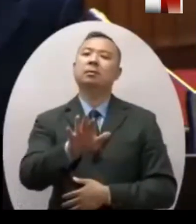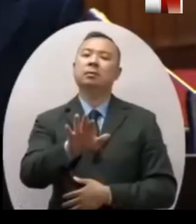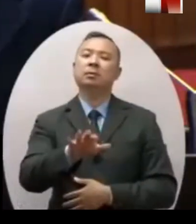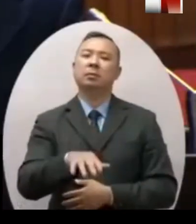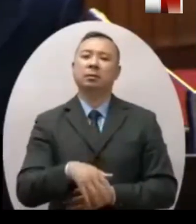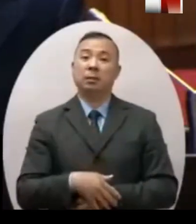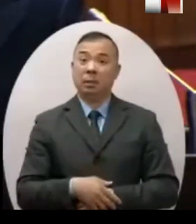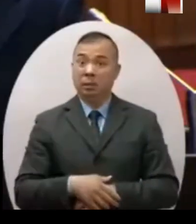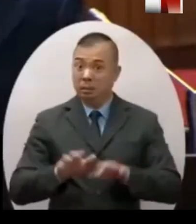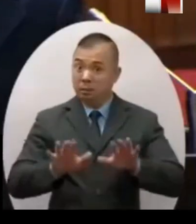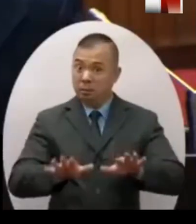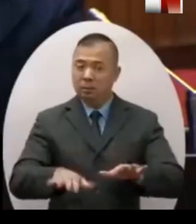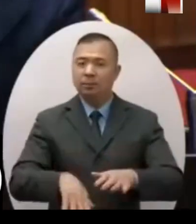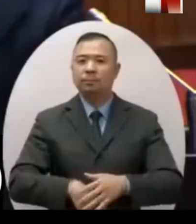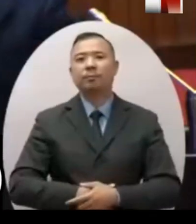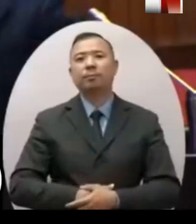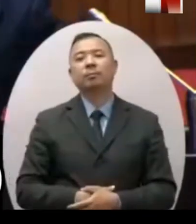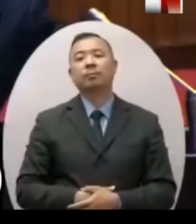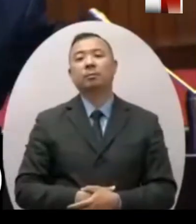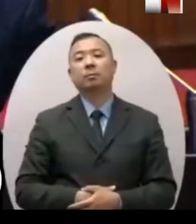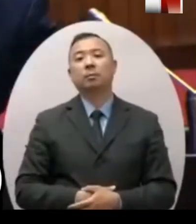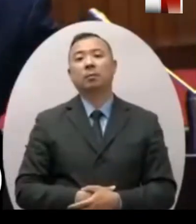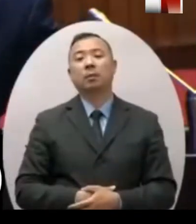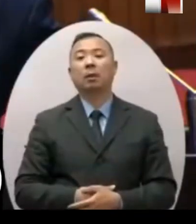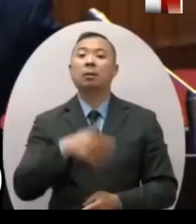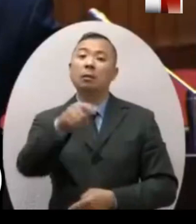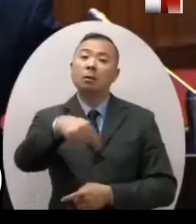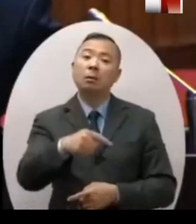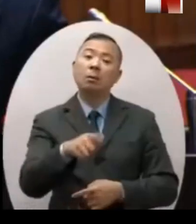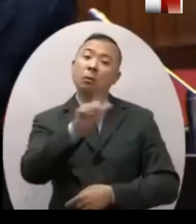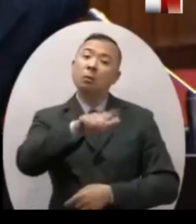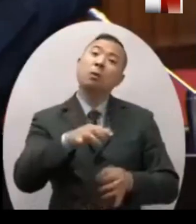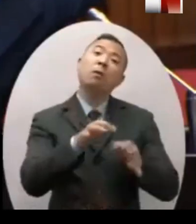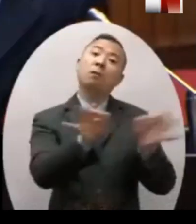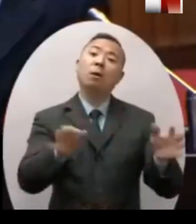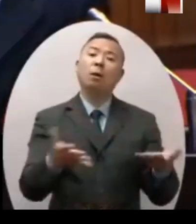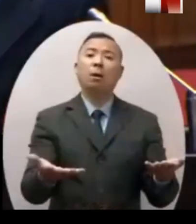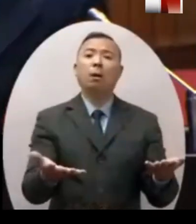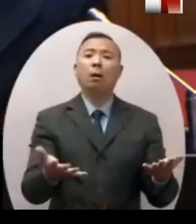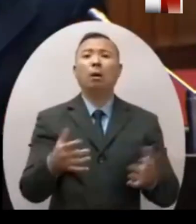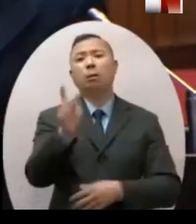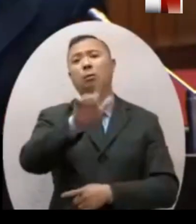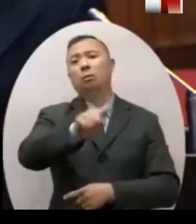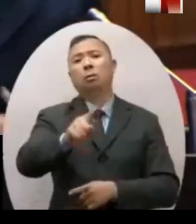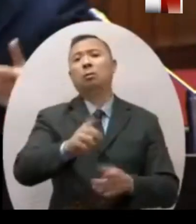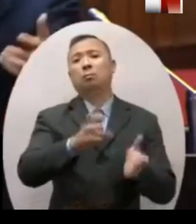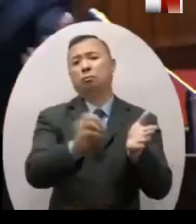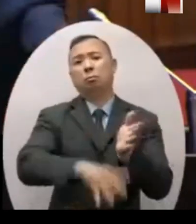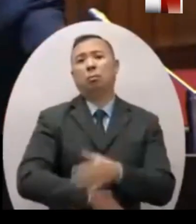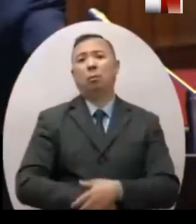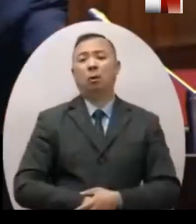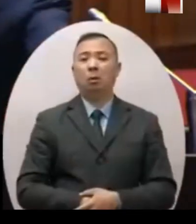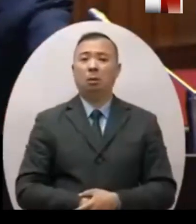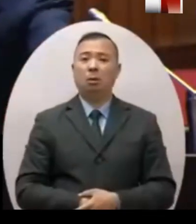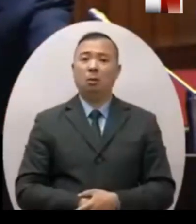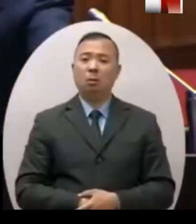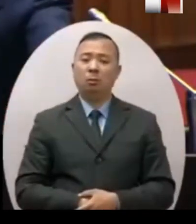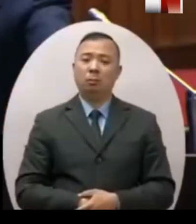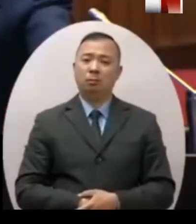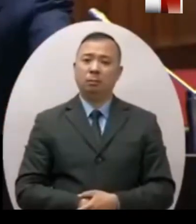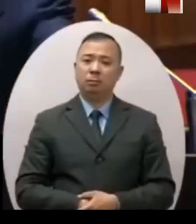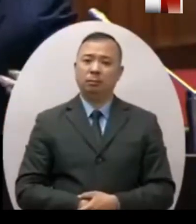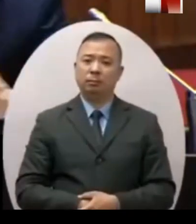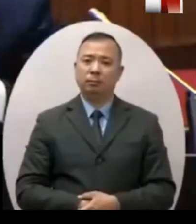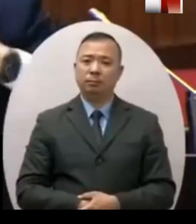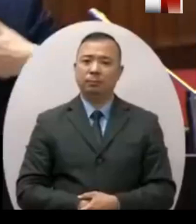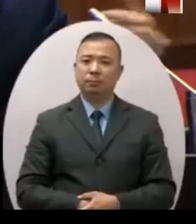这一次要不是我们原来，那你为什么要补发6000呢？那干脆6000都不要补啊！ 说六千是每一个人